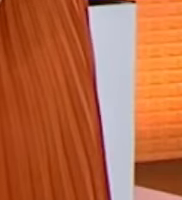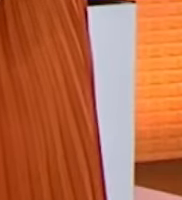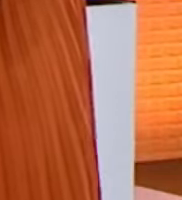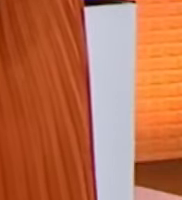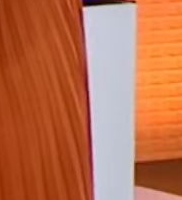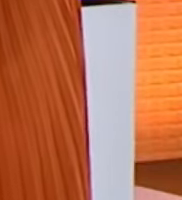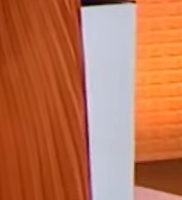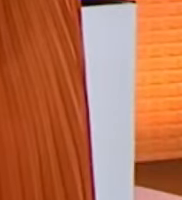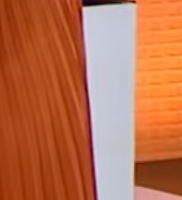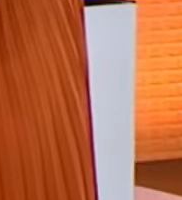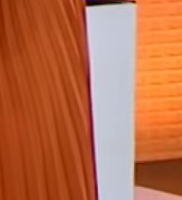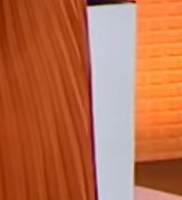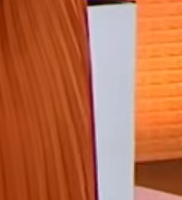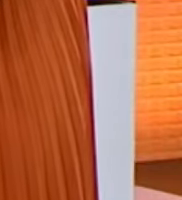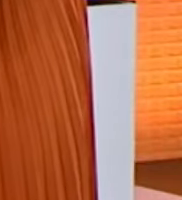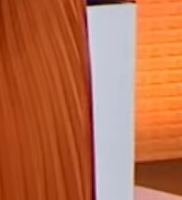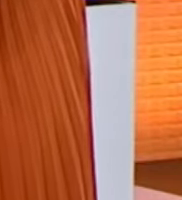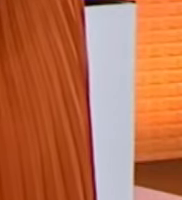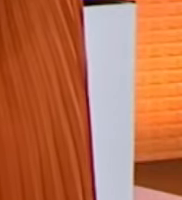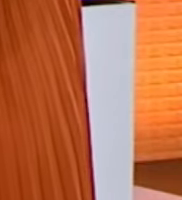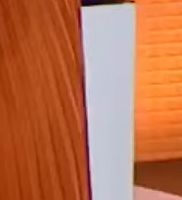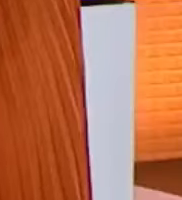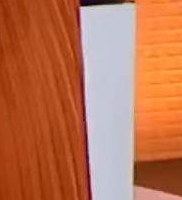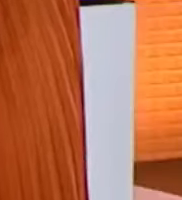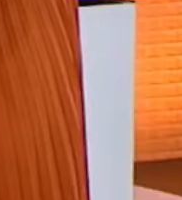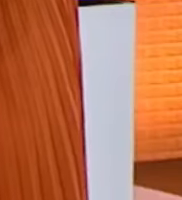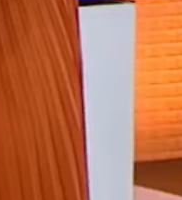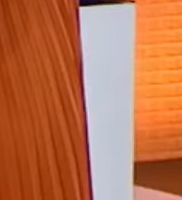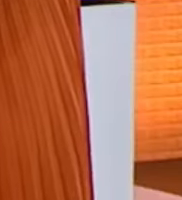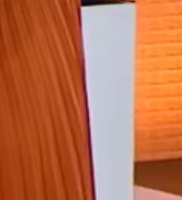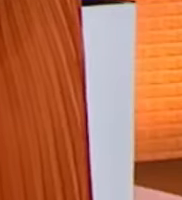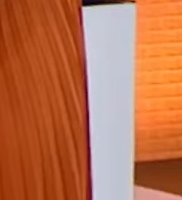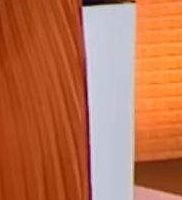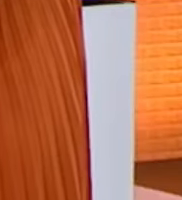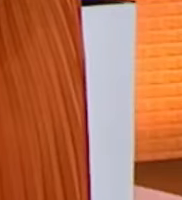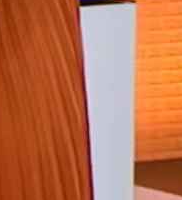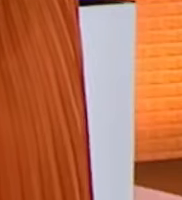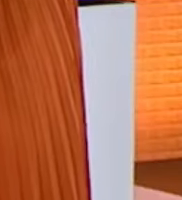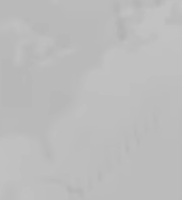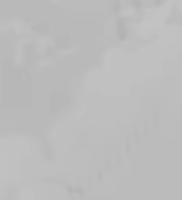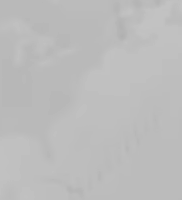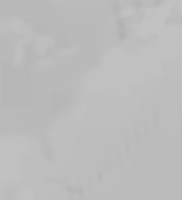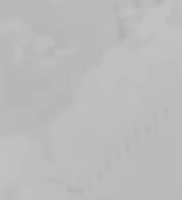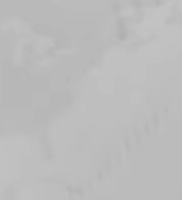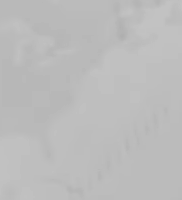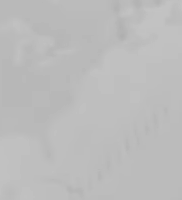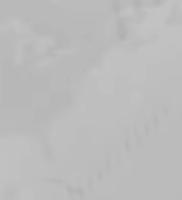kami sa GMA Pinoy TV at sa www.gmanews.tv.